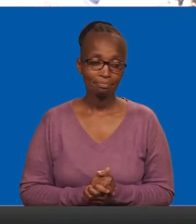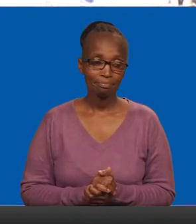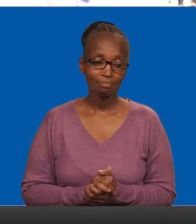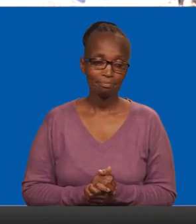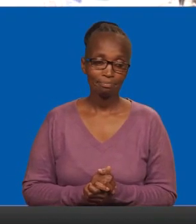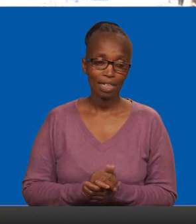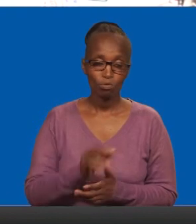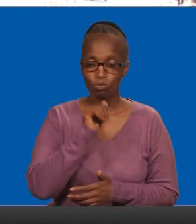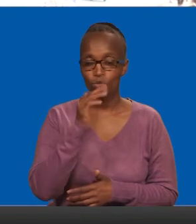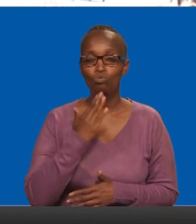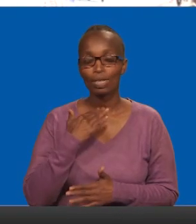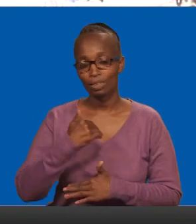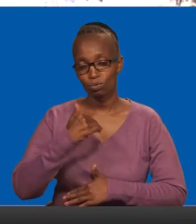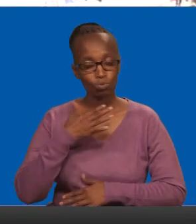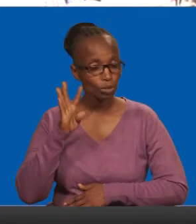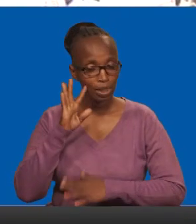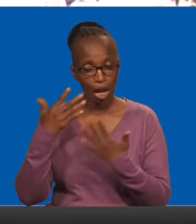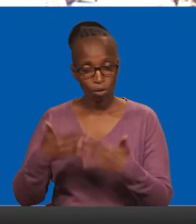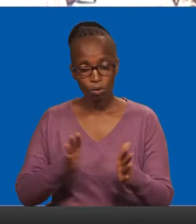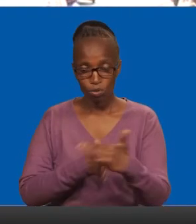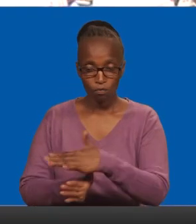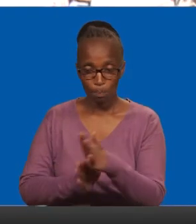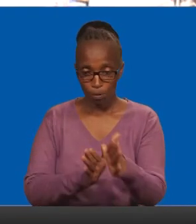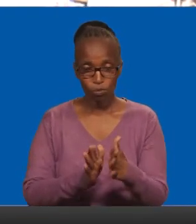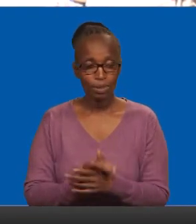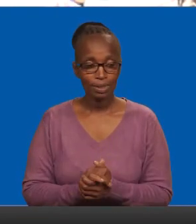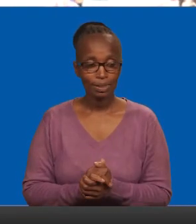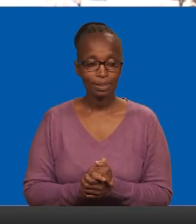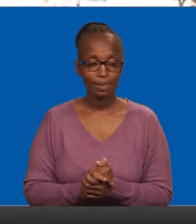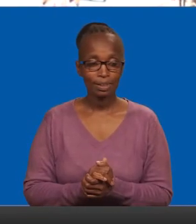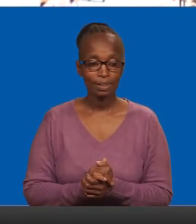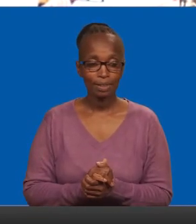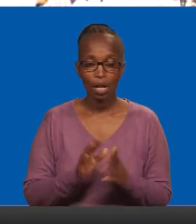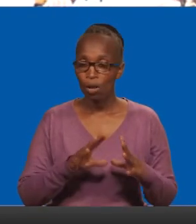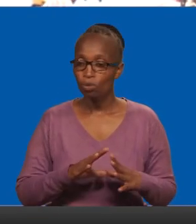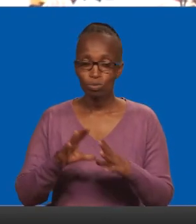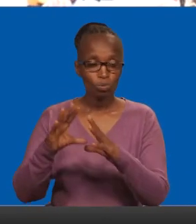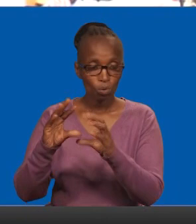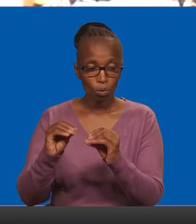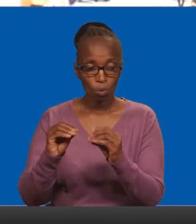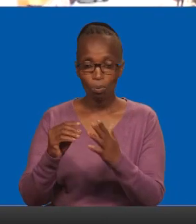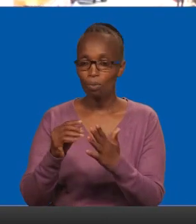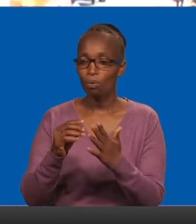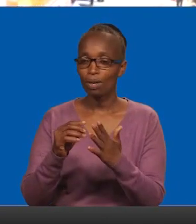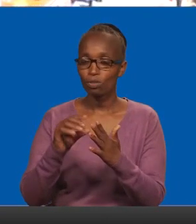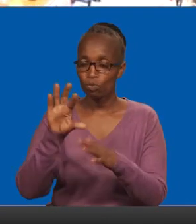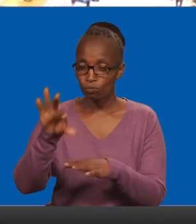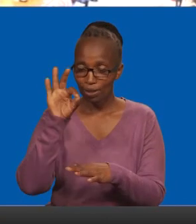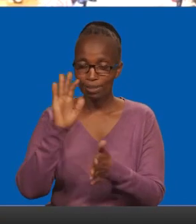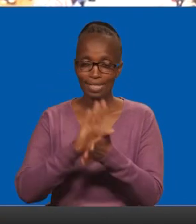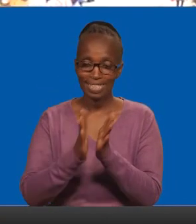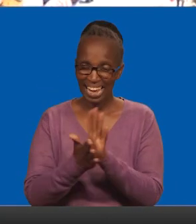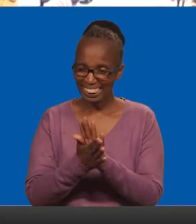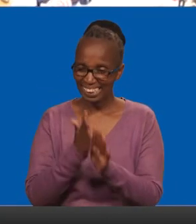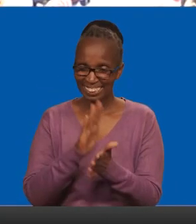Mtu unapata unaenda hapo tu hakuna kitu, hakuna kitu, ma kila watu mahali unapata watu tu